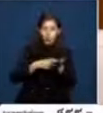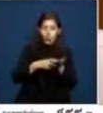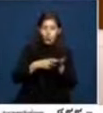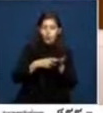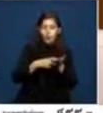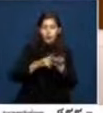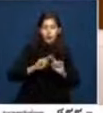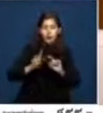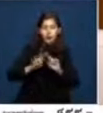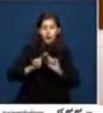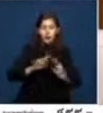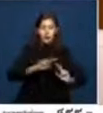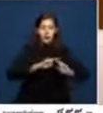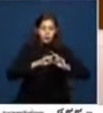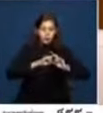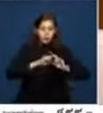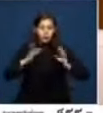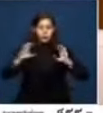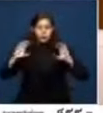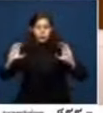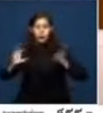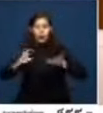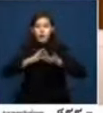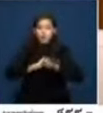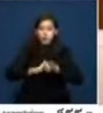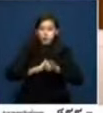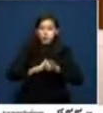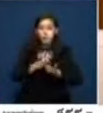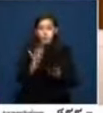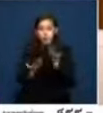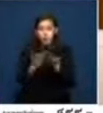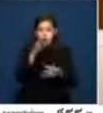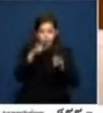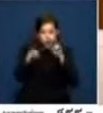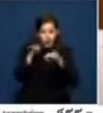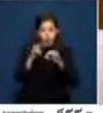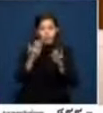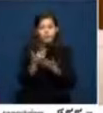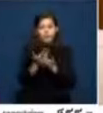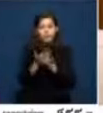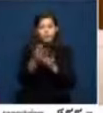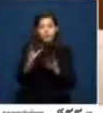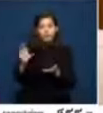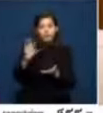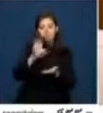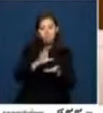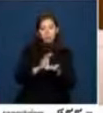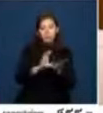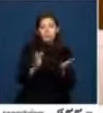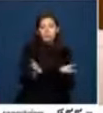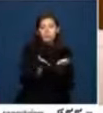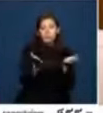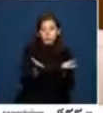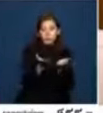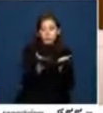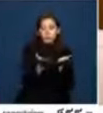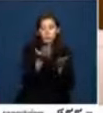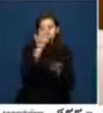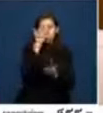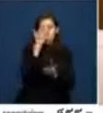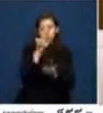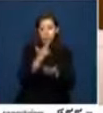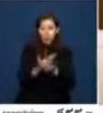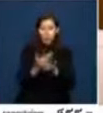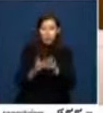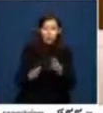การจัดตั้งกองทุนซึ่งจะสามารถนำเงินมาชดเชยรายได้ให้กับผู้ประกอบ